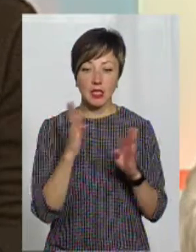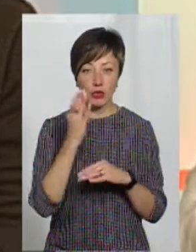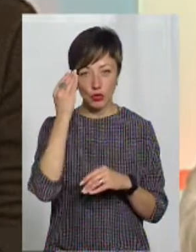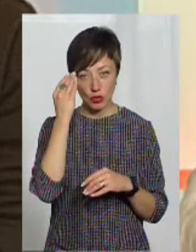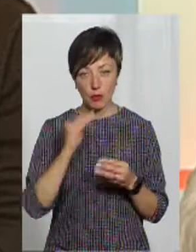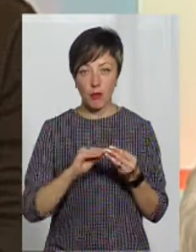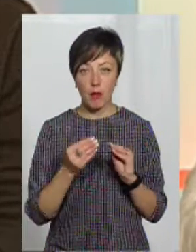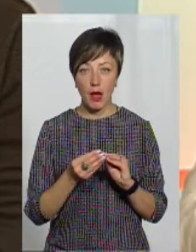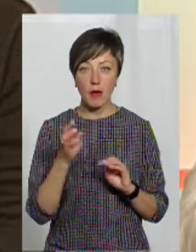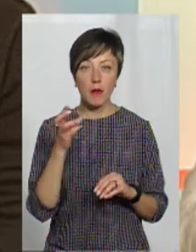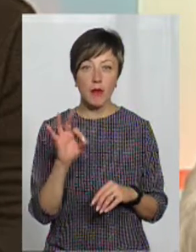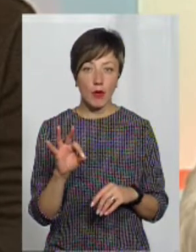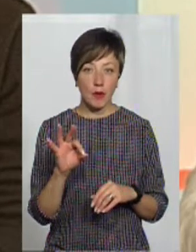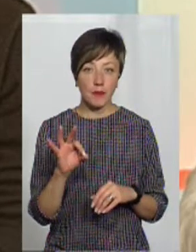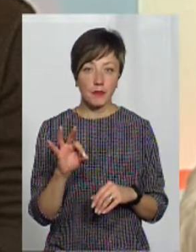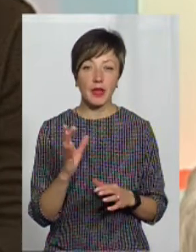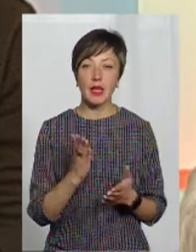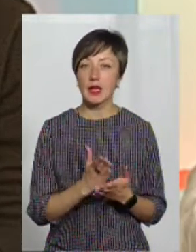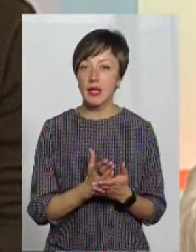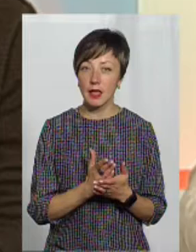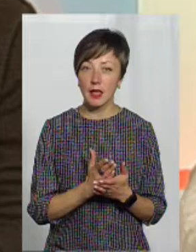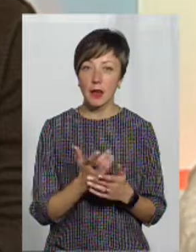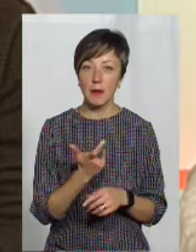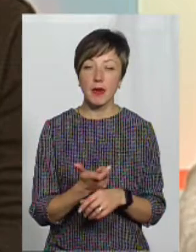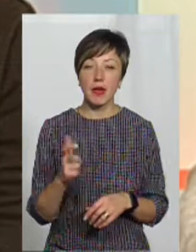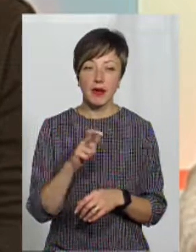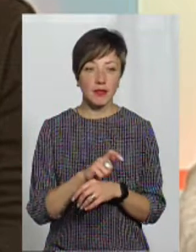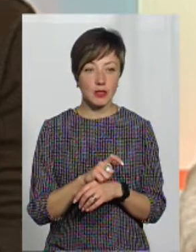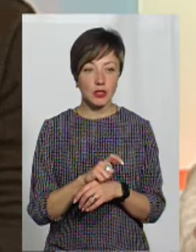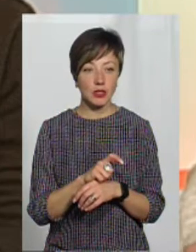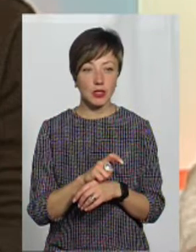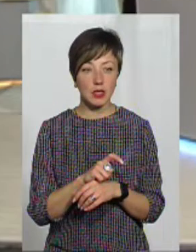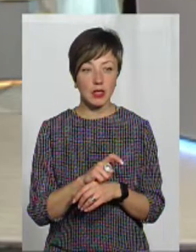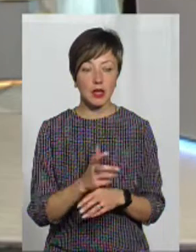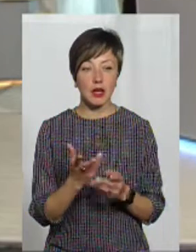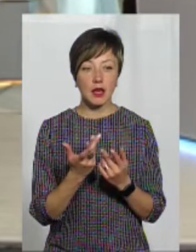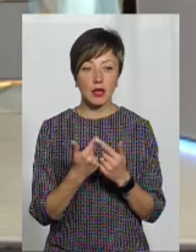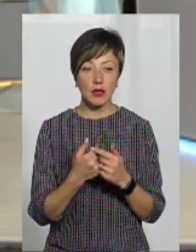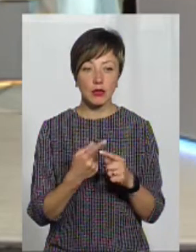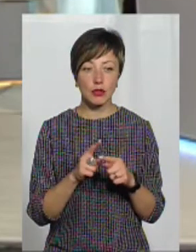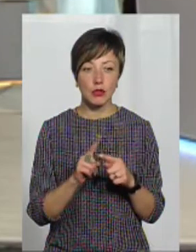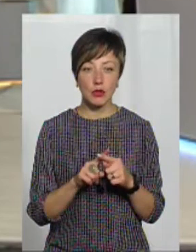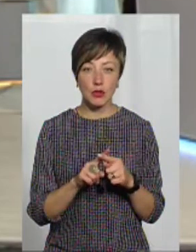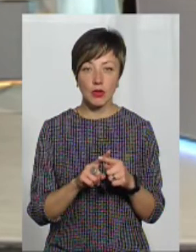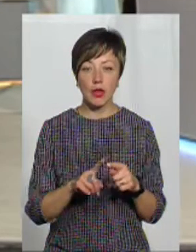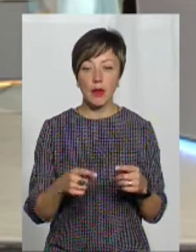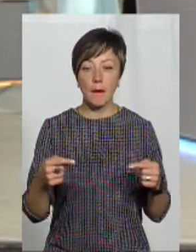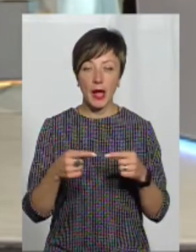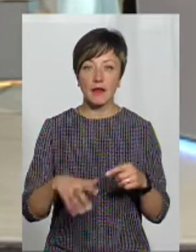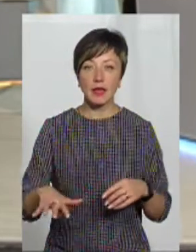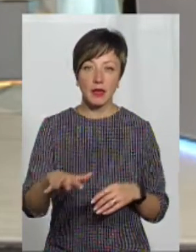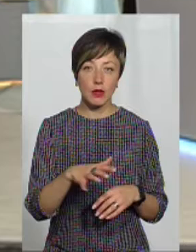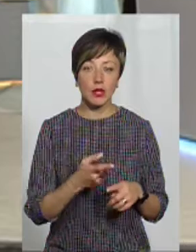екологічної точки зору проблема, тому що є перевищення кількості цього організму на певній території.